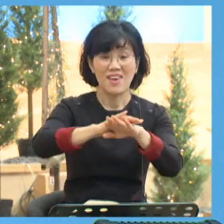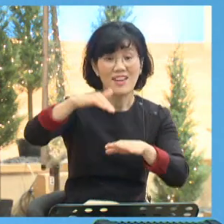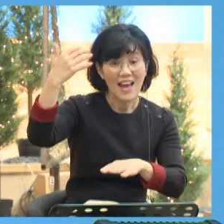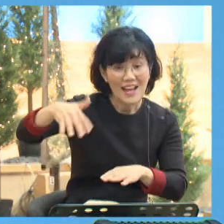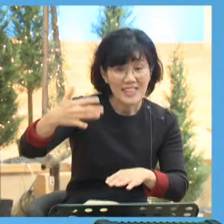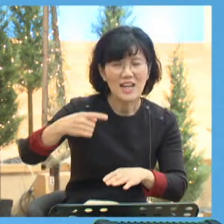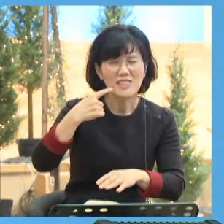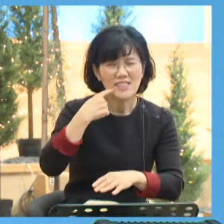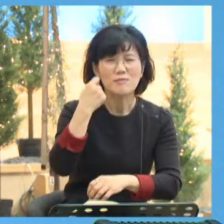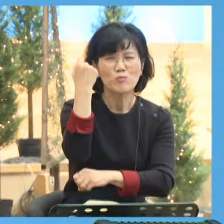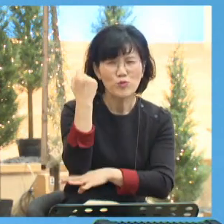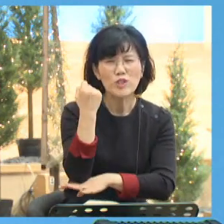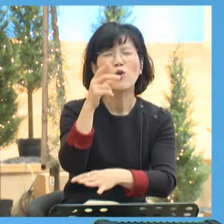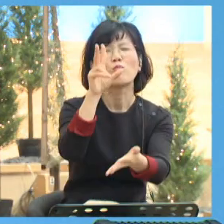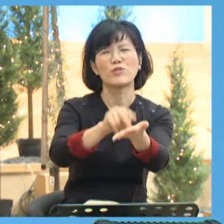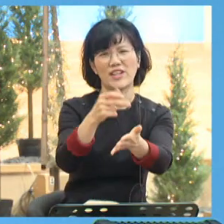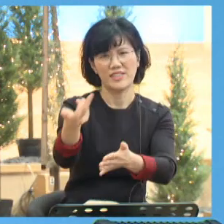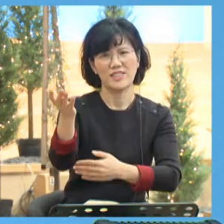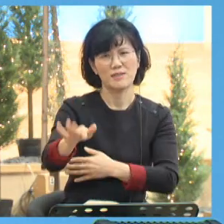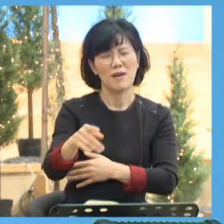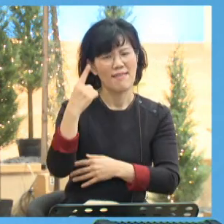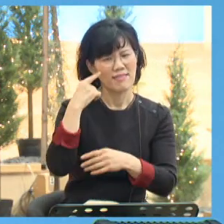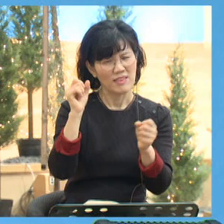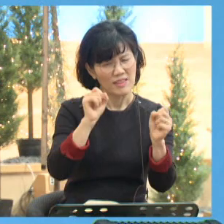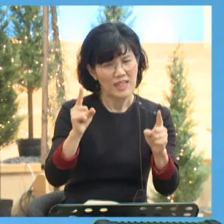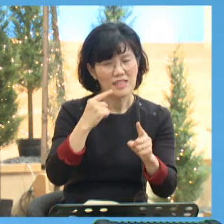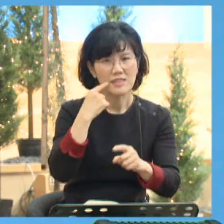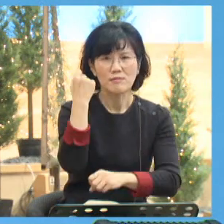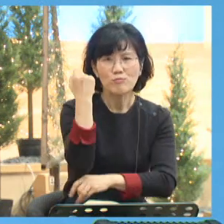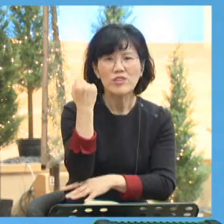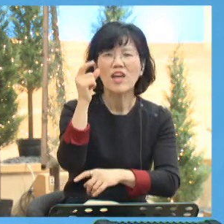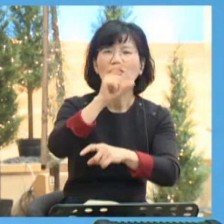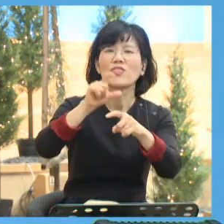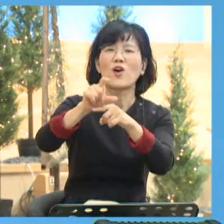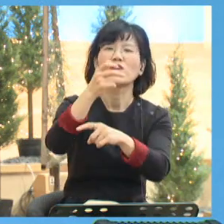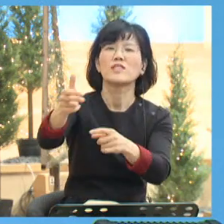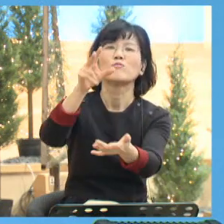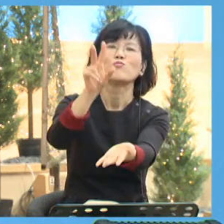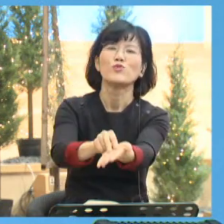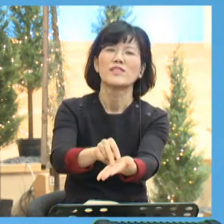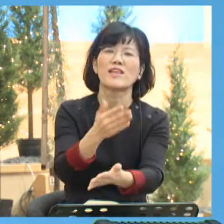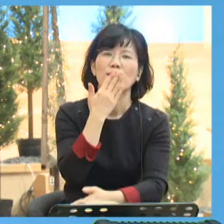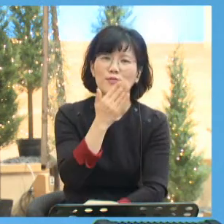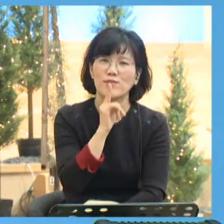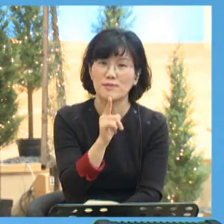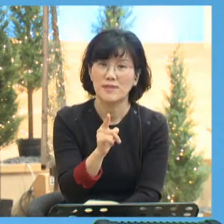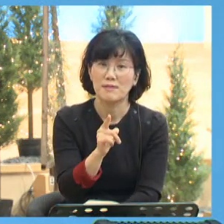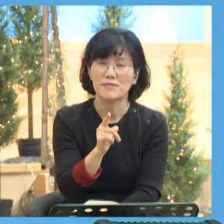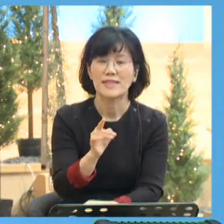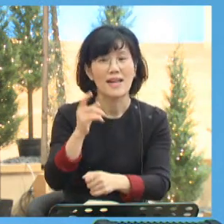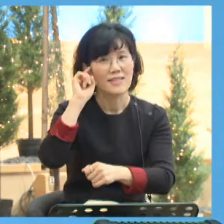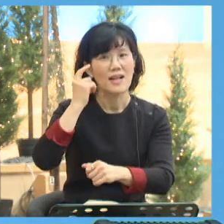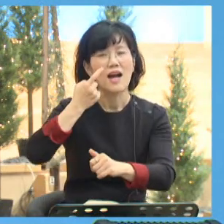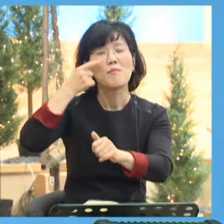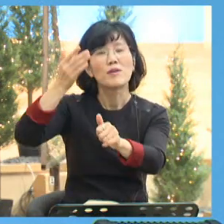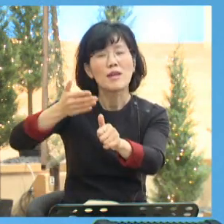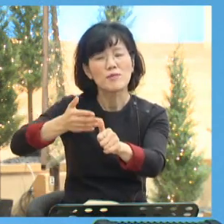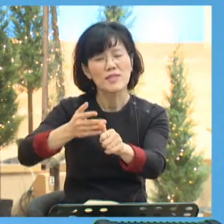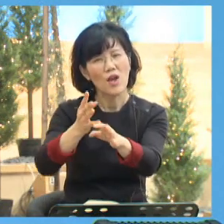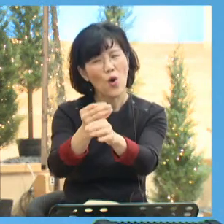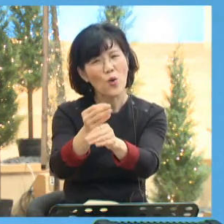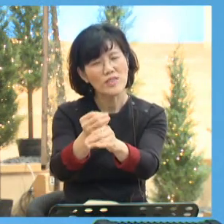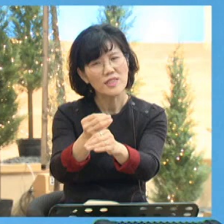큰 문젭니다 많은 이게 살아나는 있음 뿌린 더 큰 문제가 될 수 있어요 왜 그런가 여러분 새해 보십시오 언제